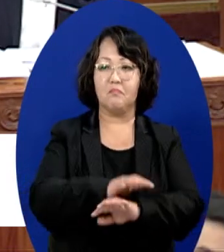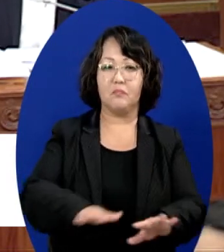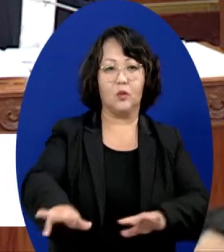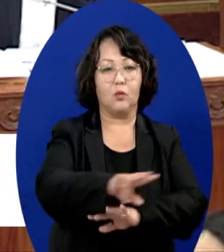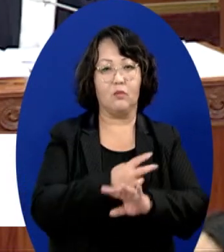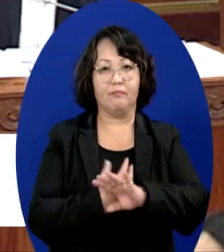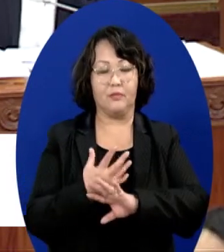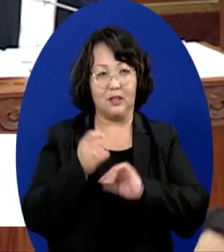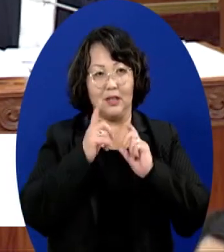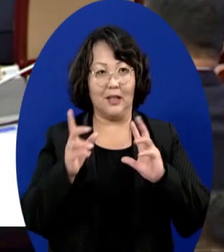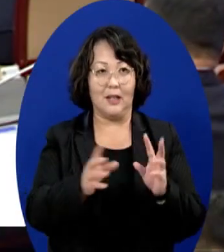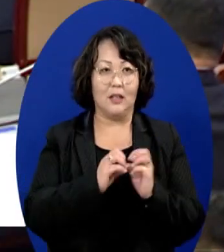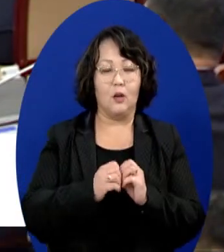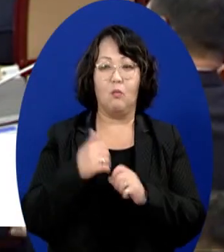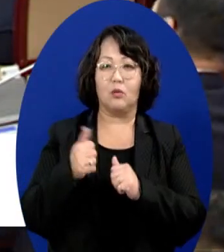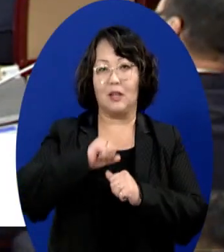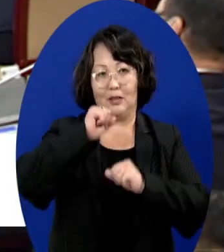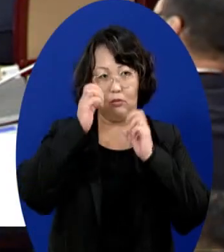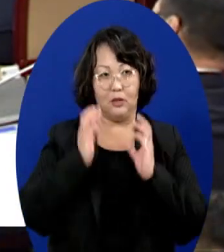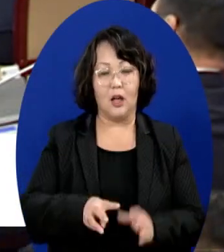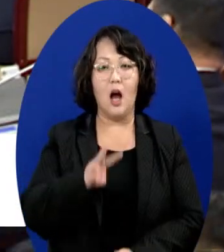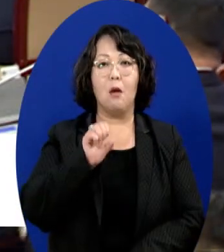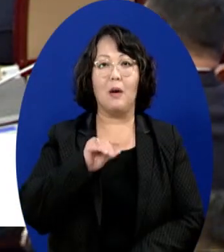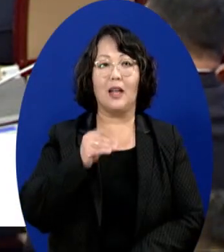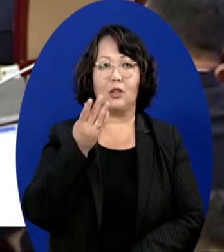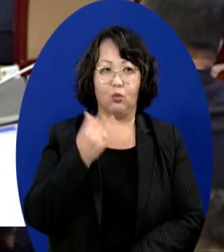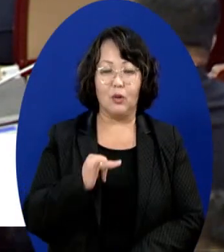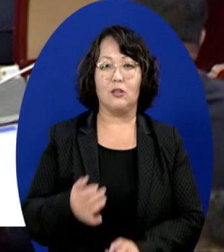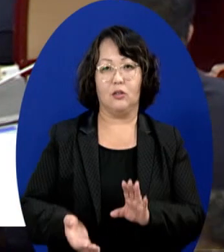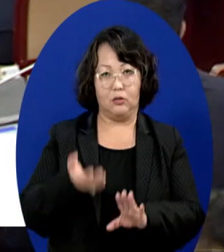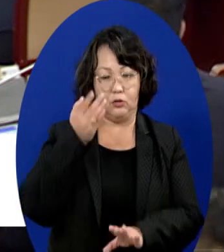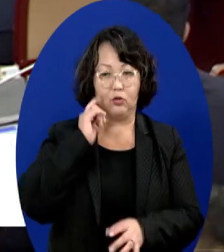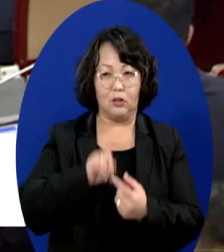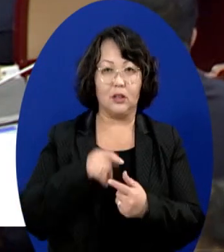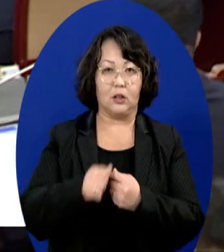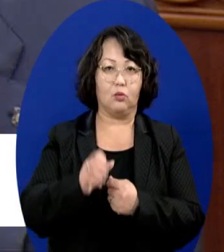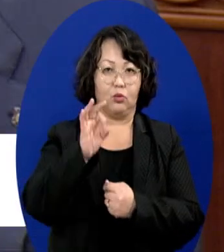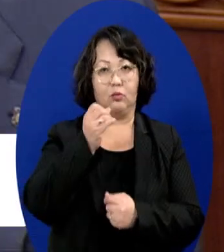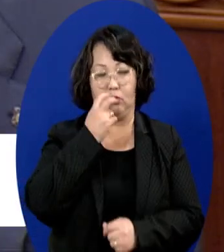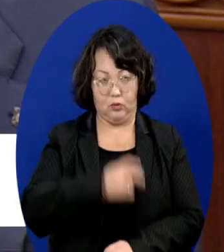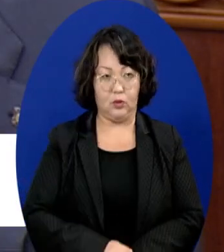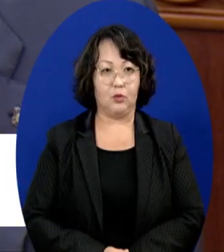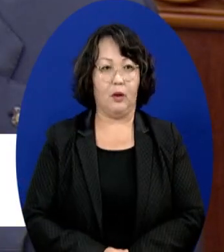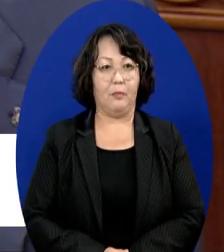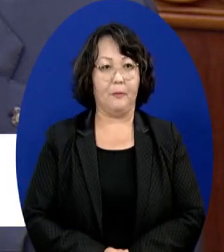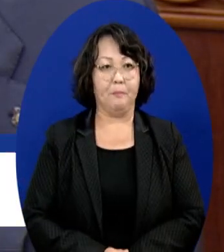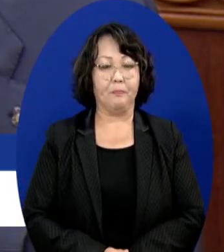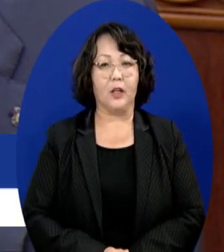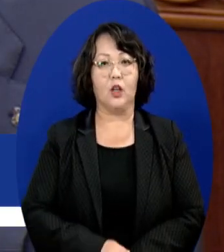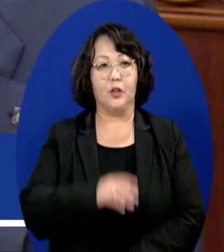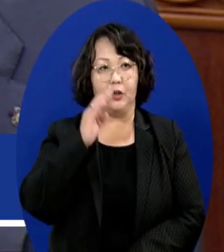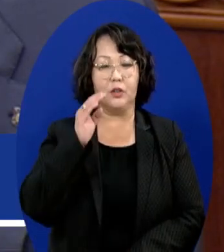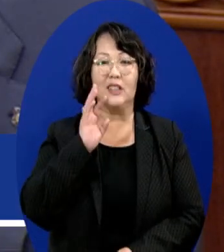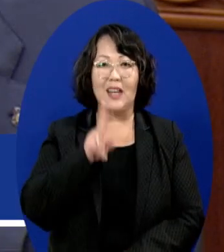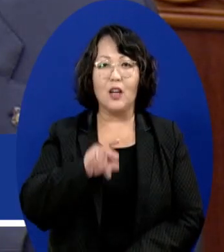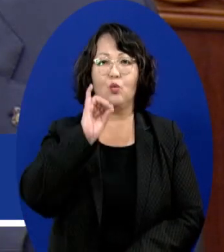мал аж ахуйн тулгамцсан бусад асуудлыг шийдэх чиглэлээр зарцуулах нь зөв гэсэн байр суурьтай байна. Би бол энэ зориултын тодорхой тусгаж